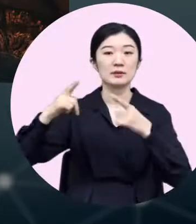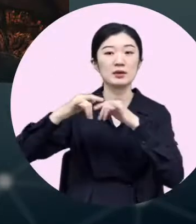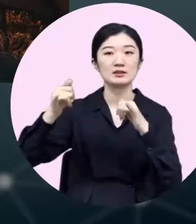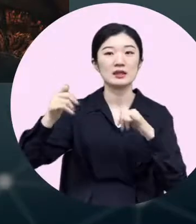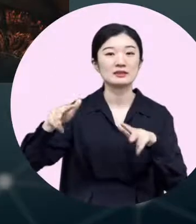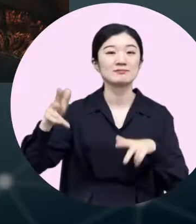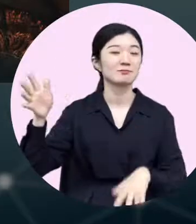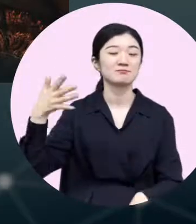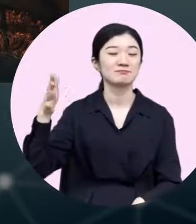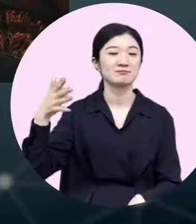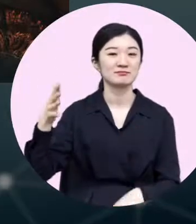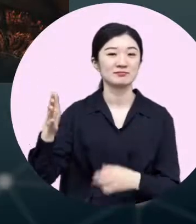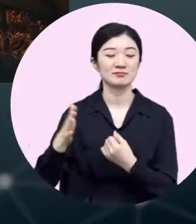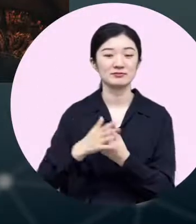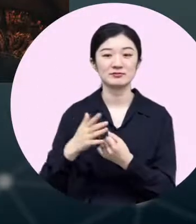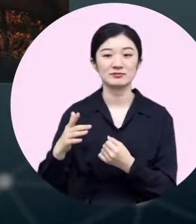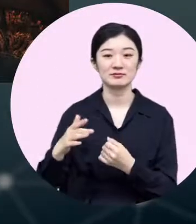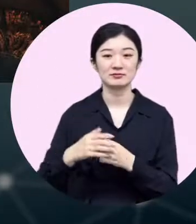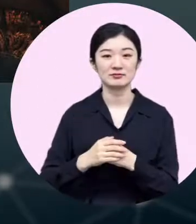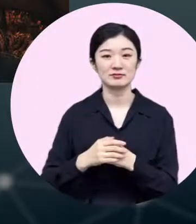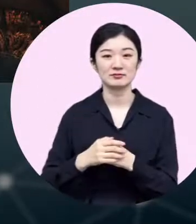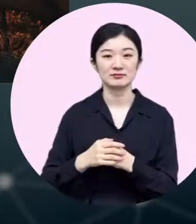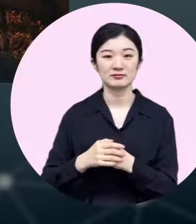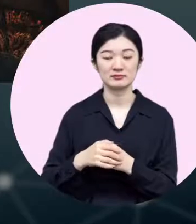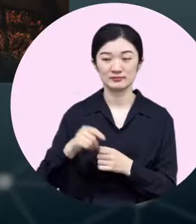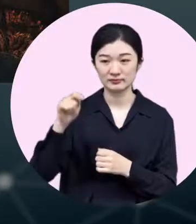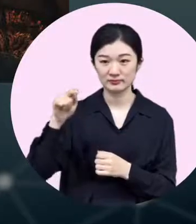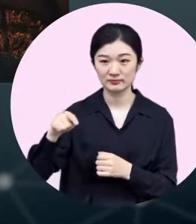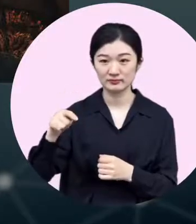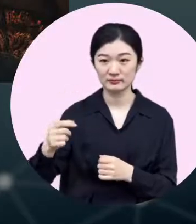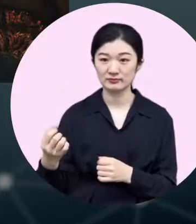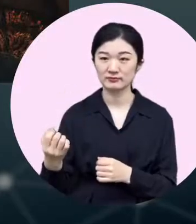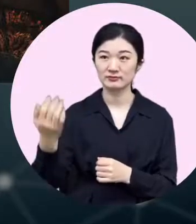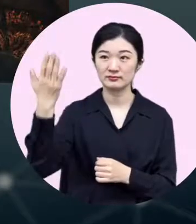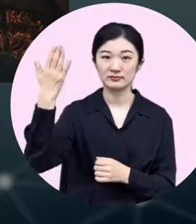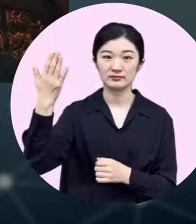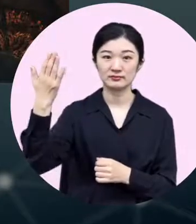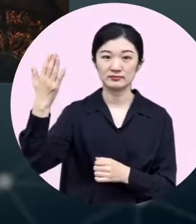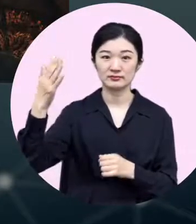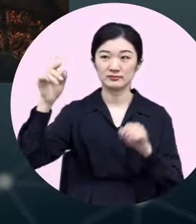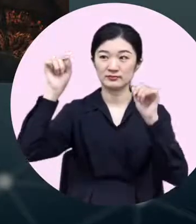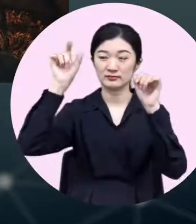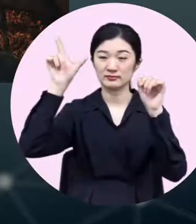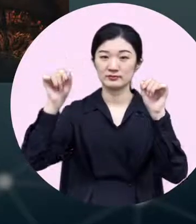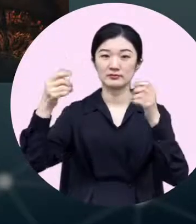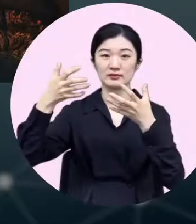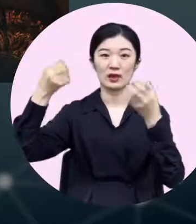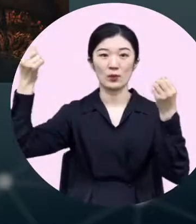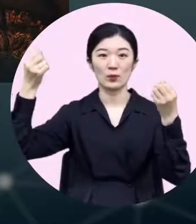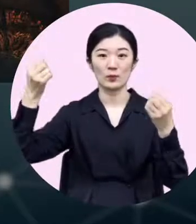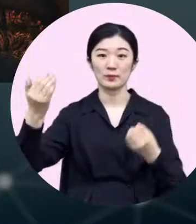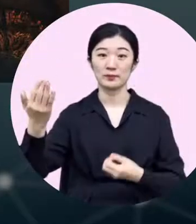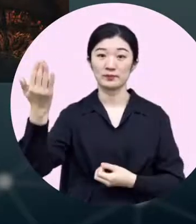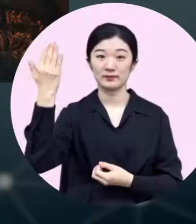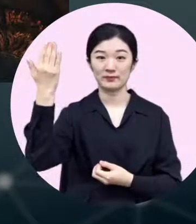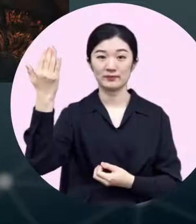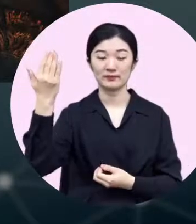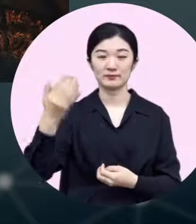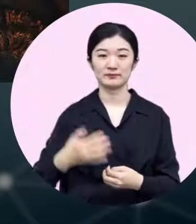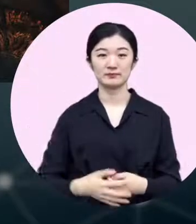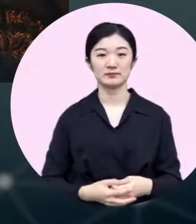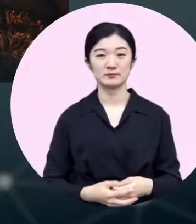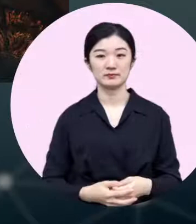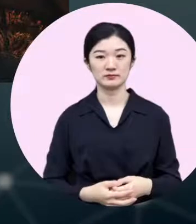없다 보니까 제가 위에 참가자 버튼을 한번 누르면 이렇게 참가자 창이 따로 떨어져 나옵니다. 그러니까 이쪽 한쪽에다가 이렇게 띄워